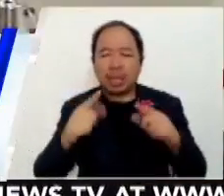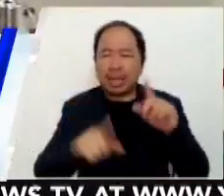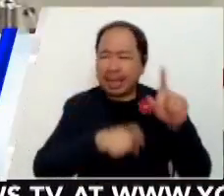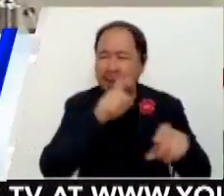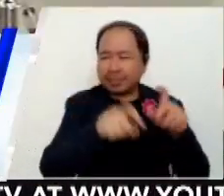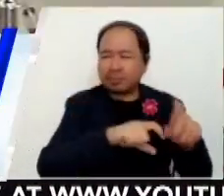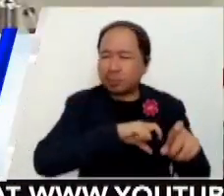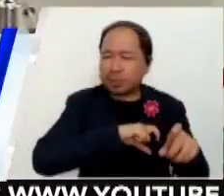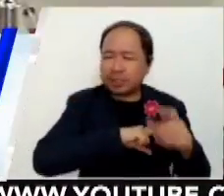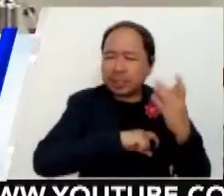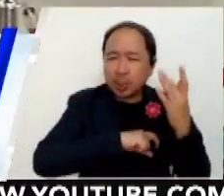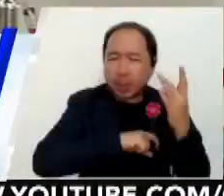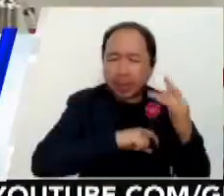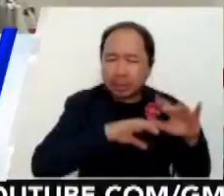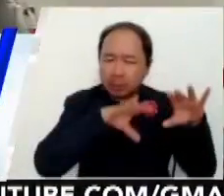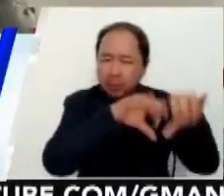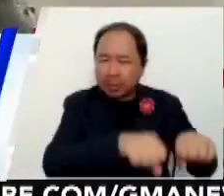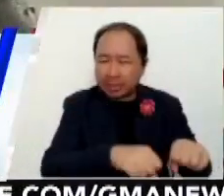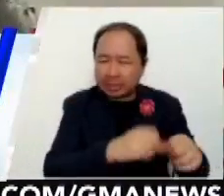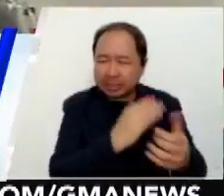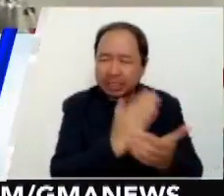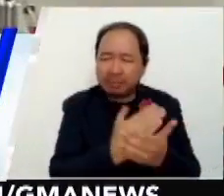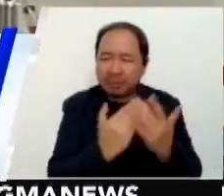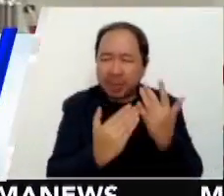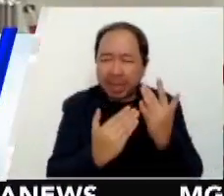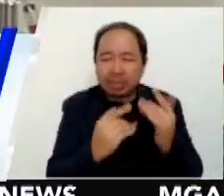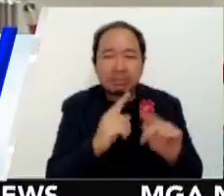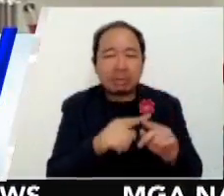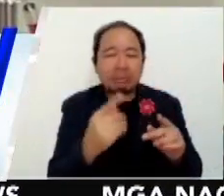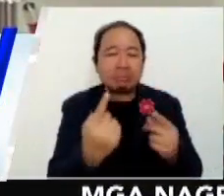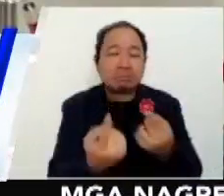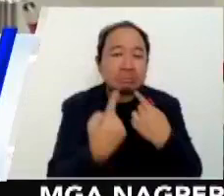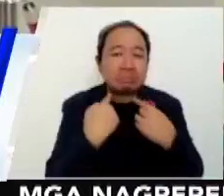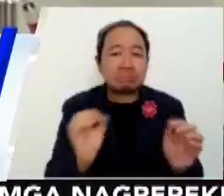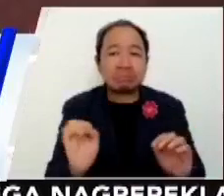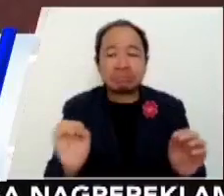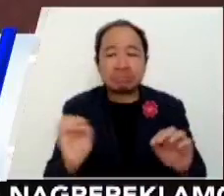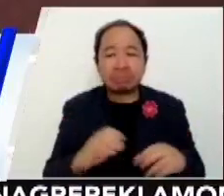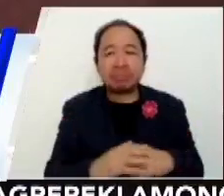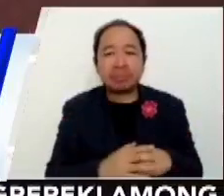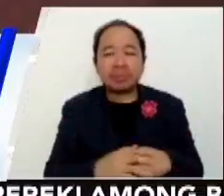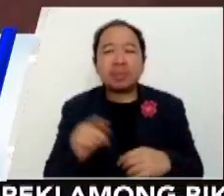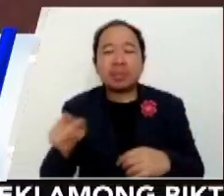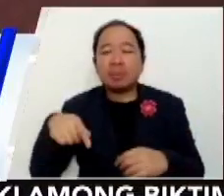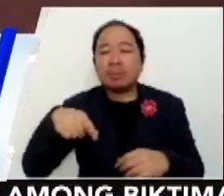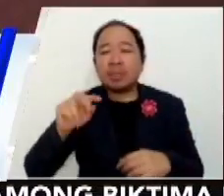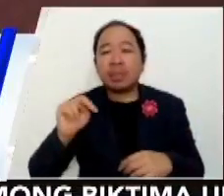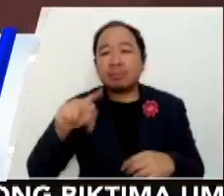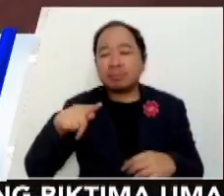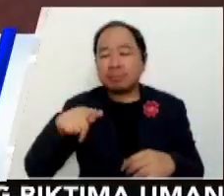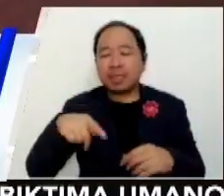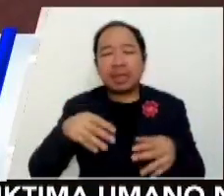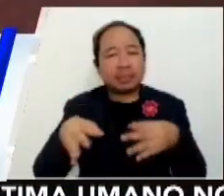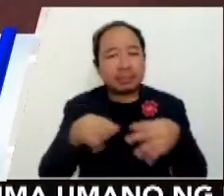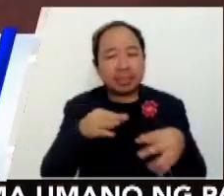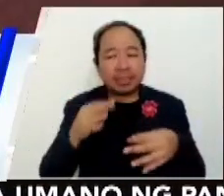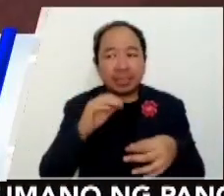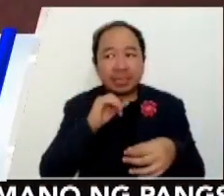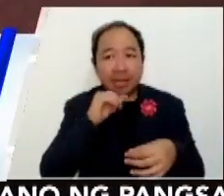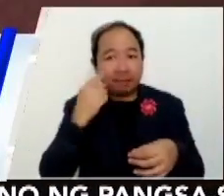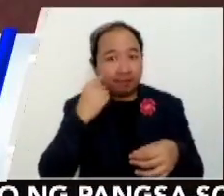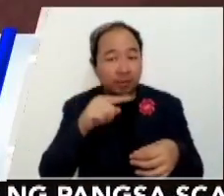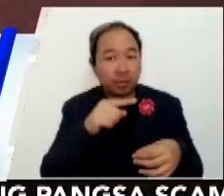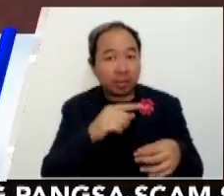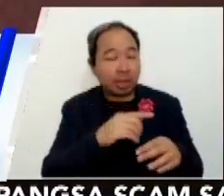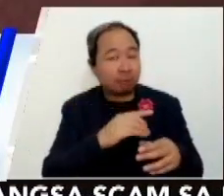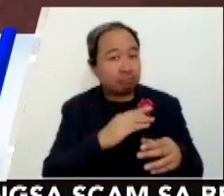sila hinaharang, pero hindi raw sila sinagot. Pagdidiin ng PNP, hindi ito ginawa para kitilin ang